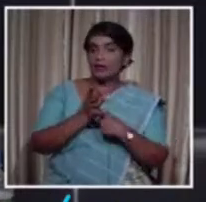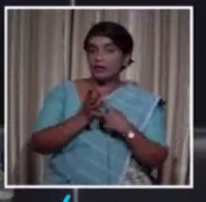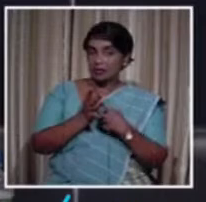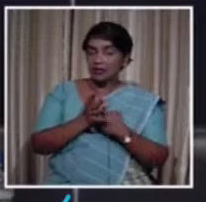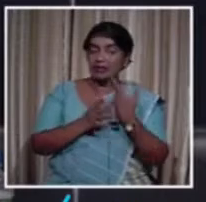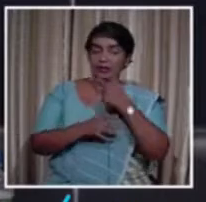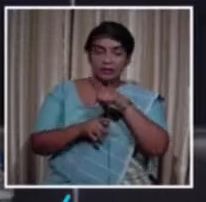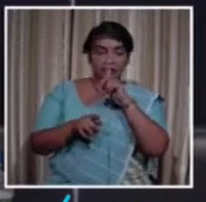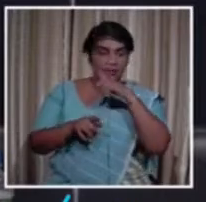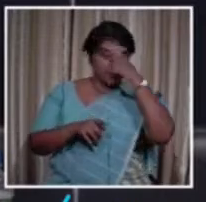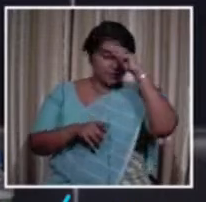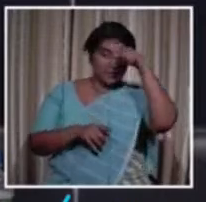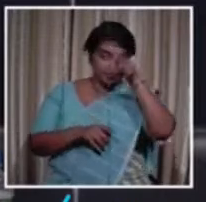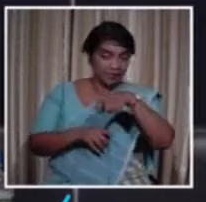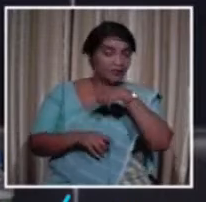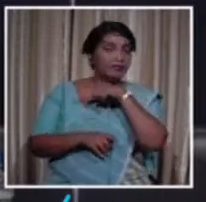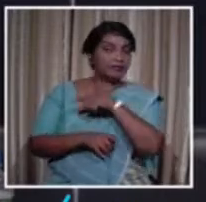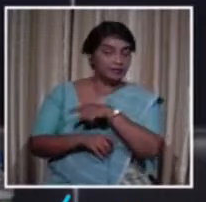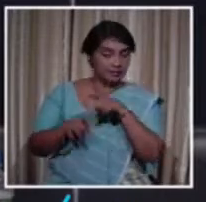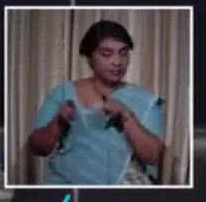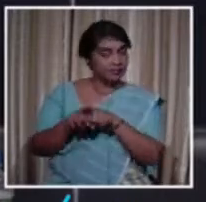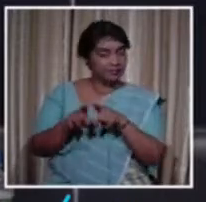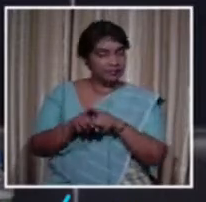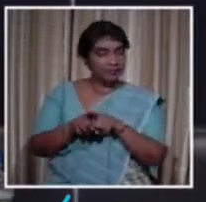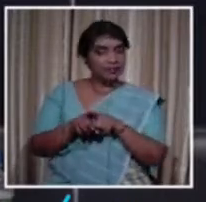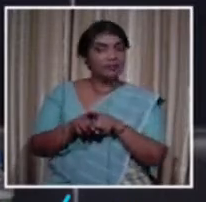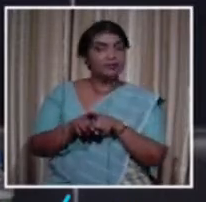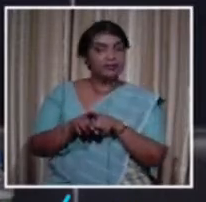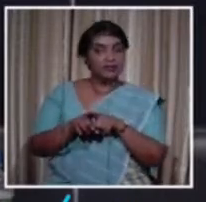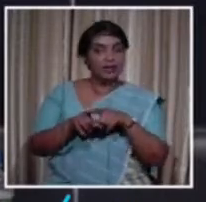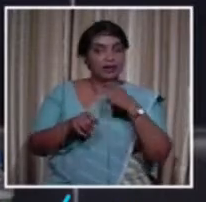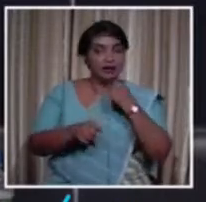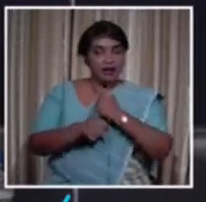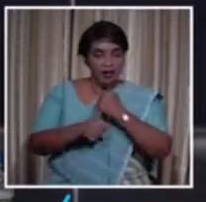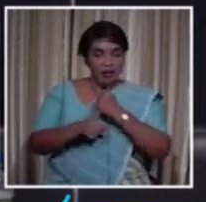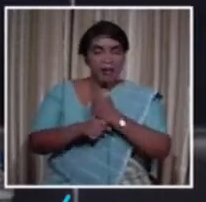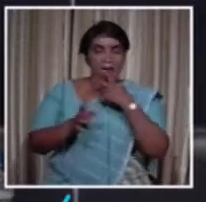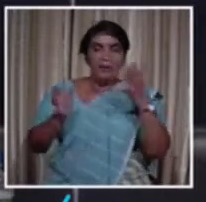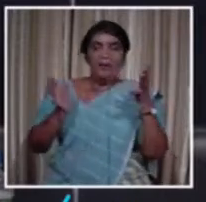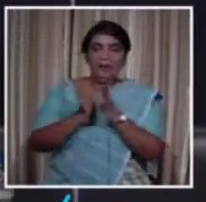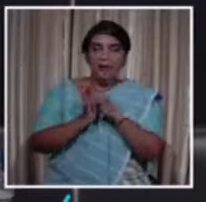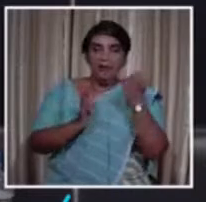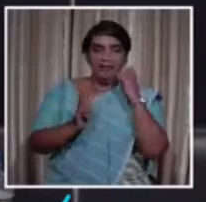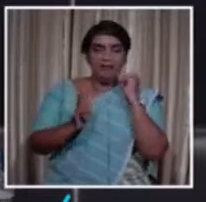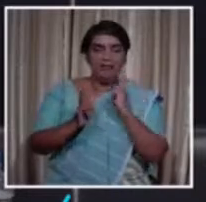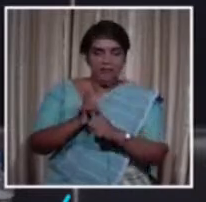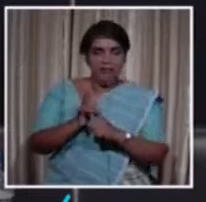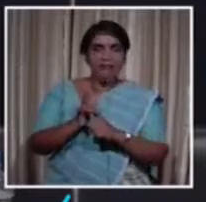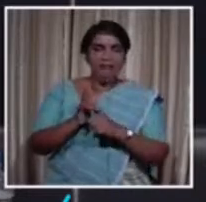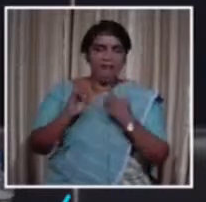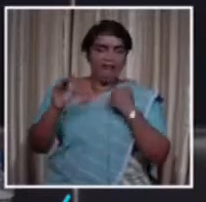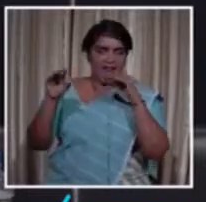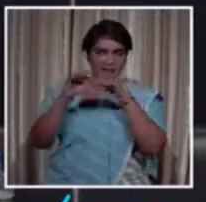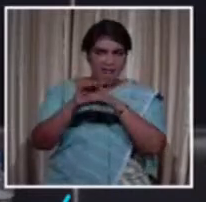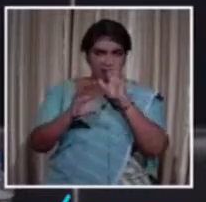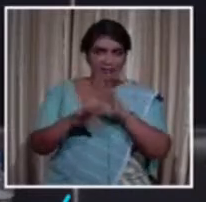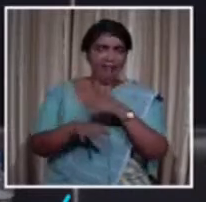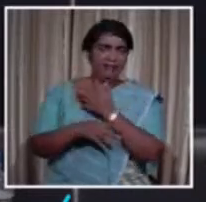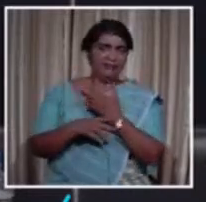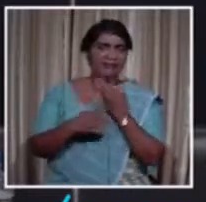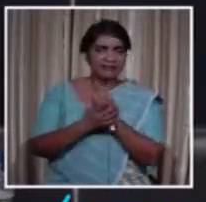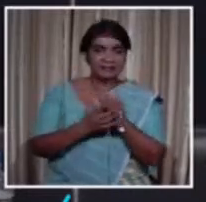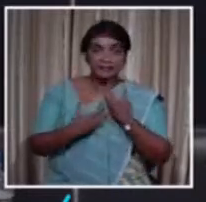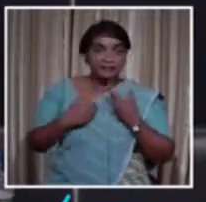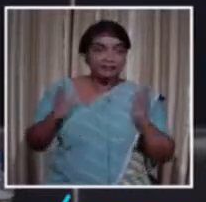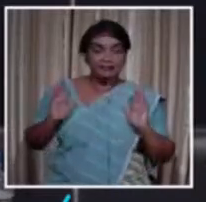රාසමාණිකම් and අරුන්දික ෆර්නෑන්ඩෝ as new organizers මම මේක දෙන්නම් මෙතෙන්ට ඇතුළත් කරන්න ඒ නිසා මම